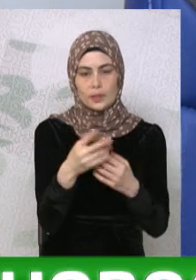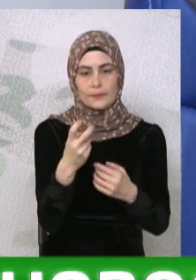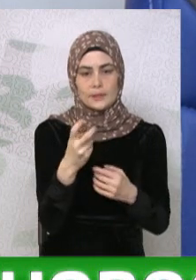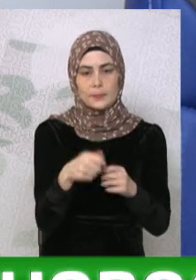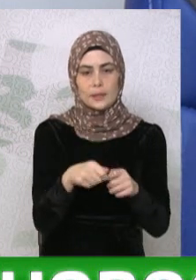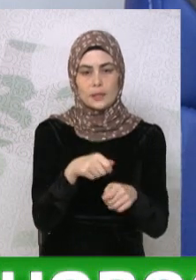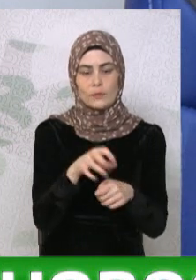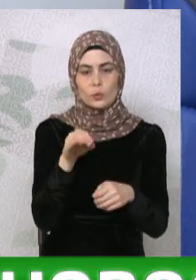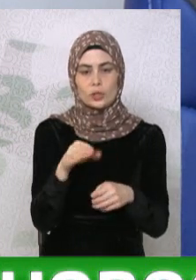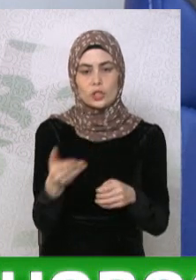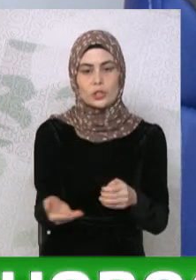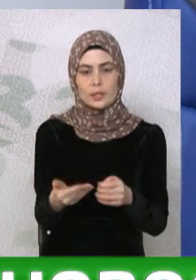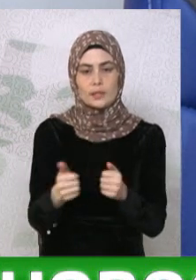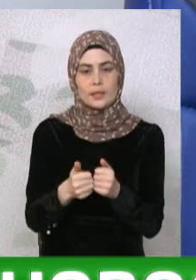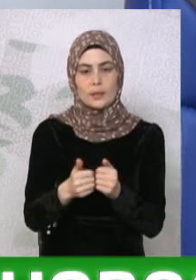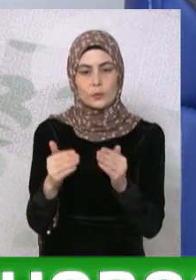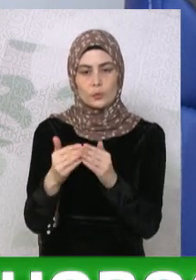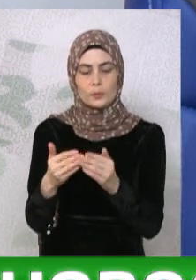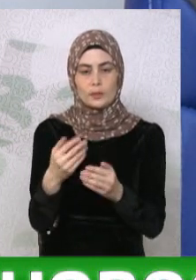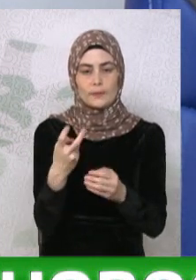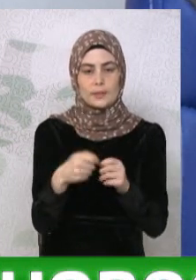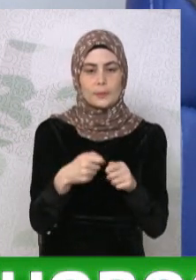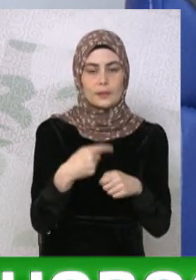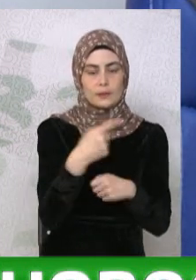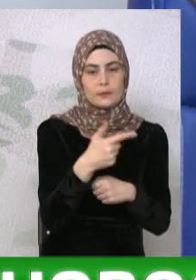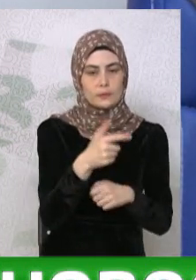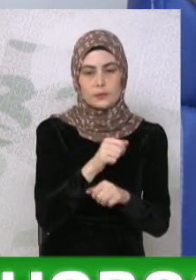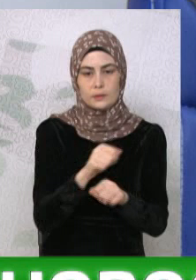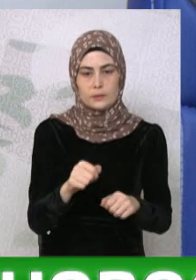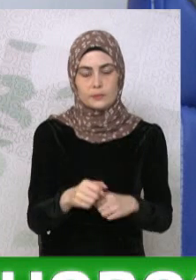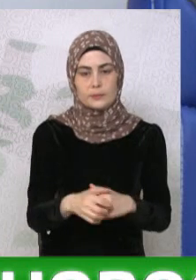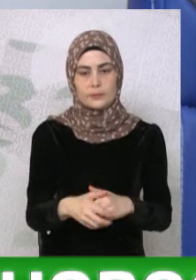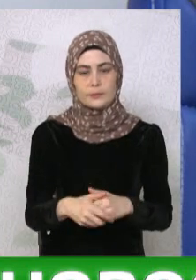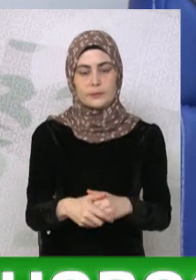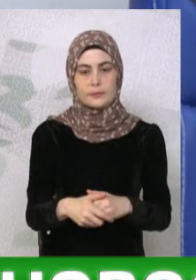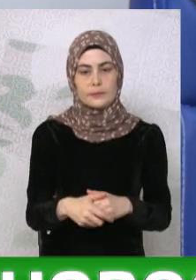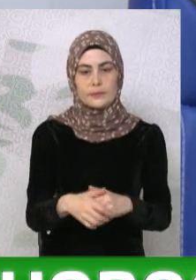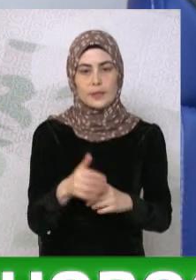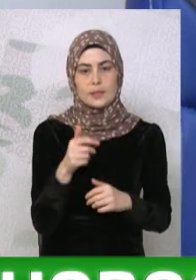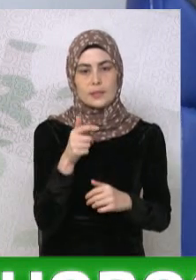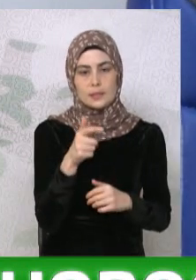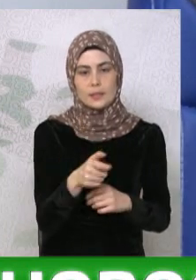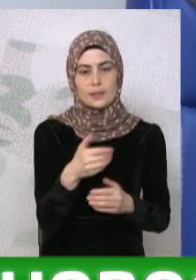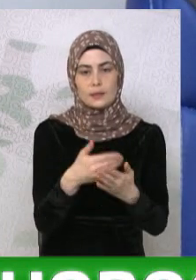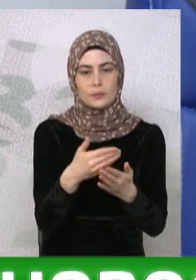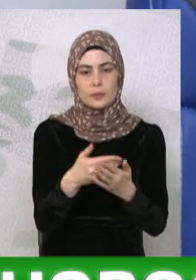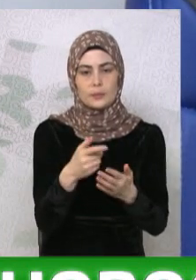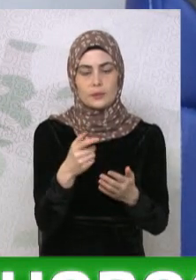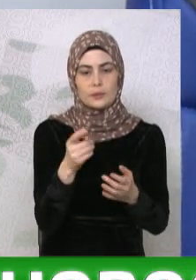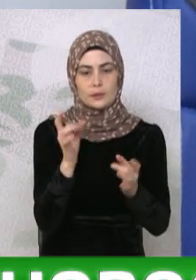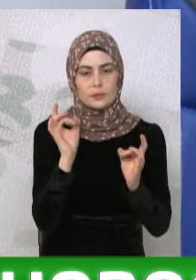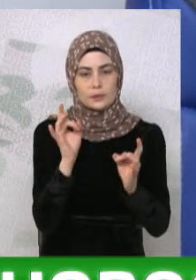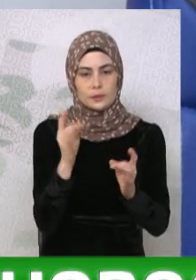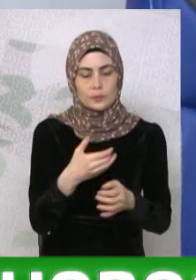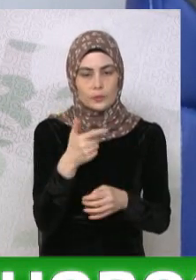жилья, стрелять на шум, на шорох по неясно видимой цели, стрелять по пернатой дичи, сидящей на